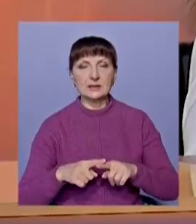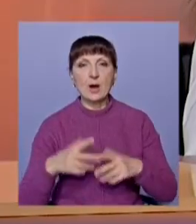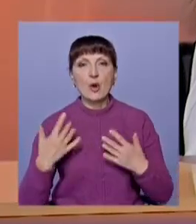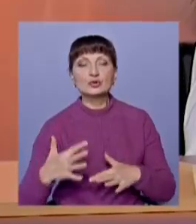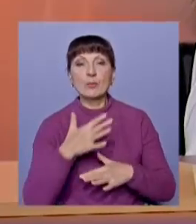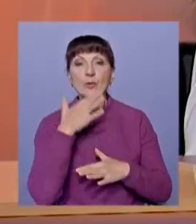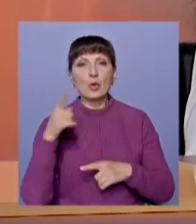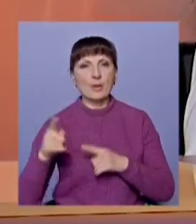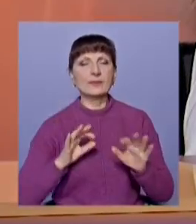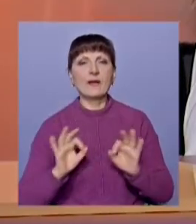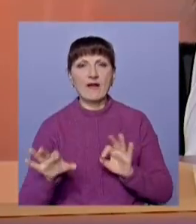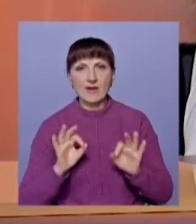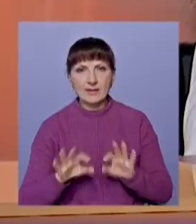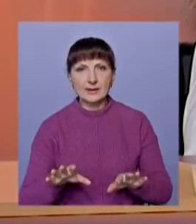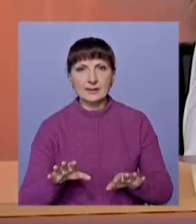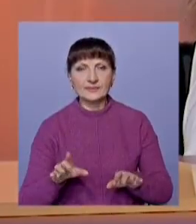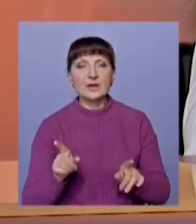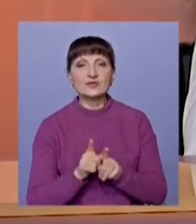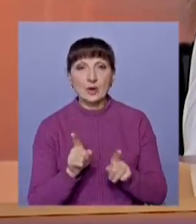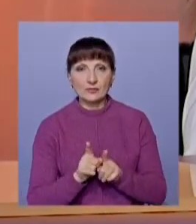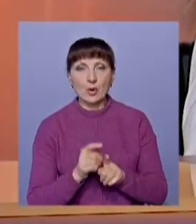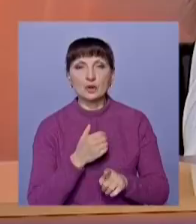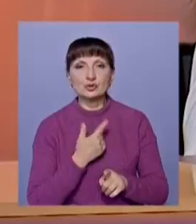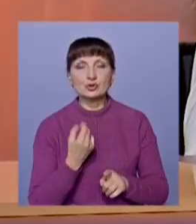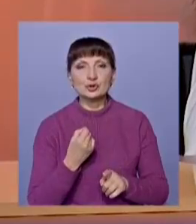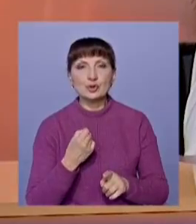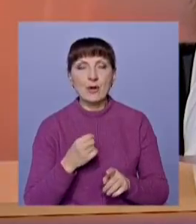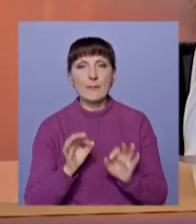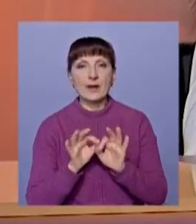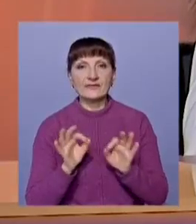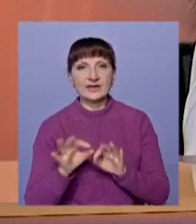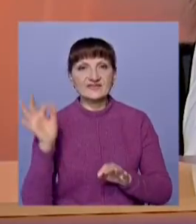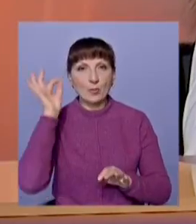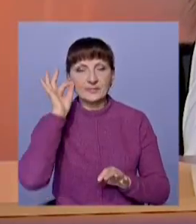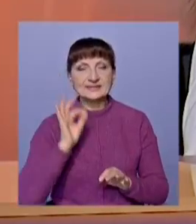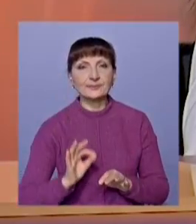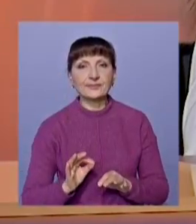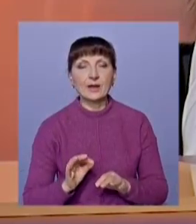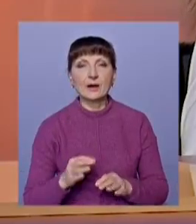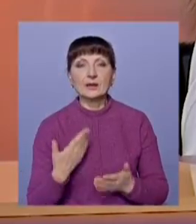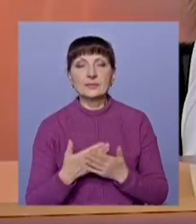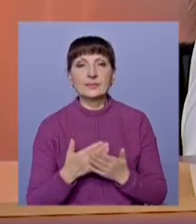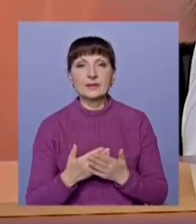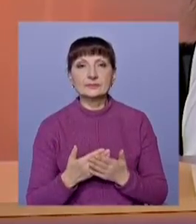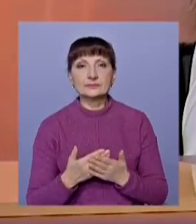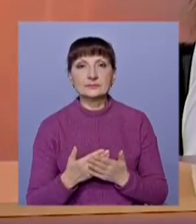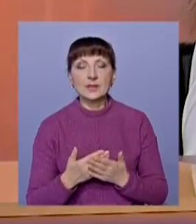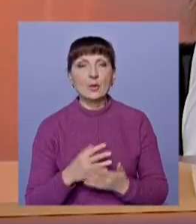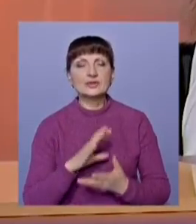многими оговорен, но мы должны, наверное, некоторые моменты, так сказать, вернуть в нашей памяти. Вот такой